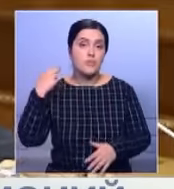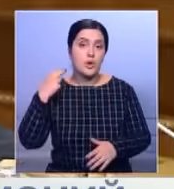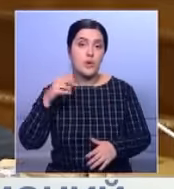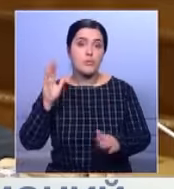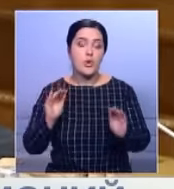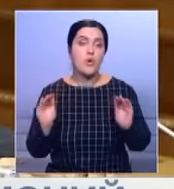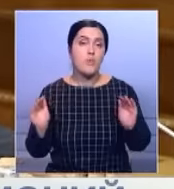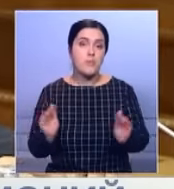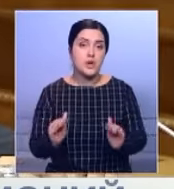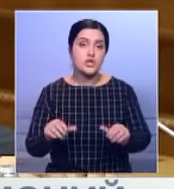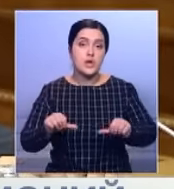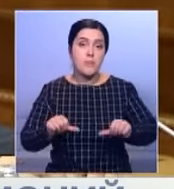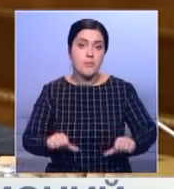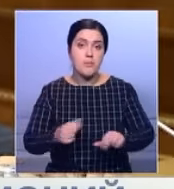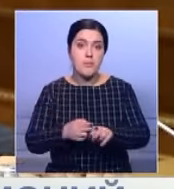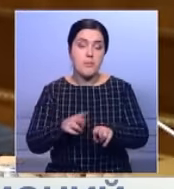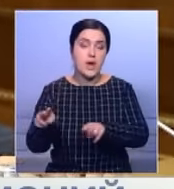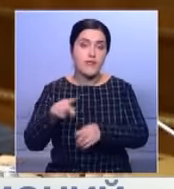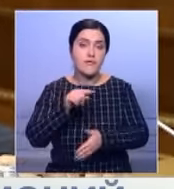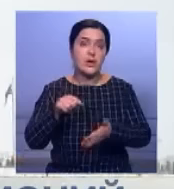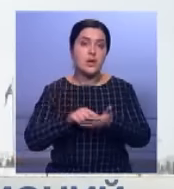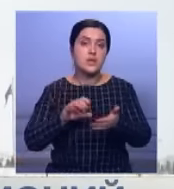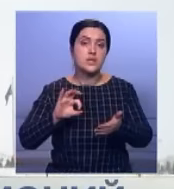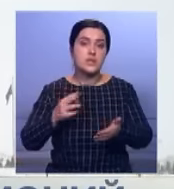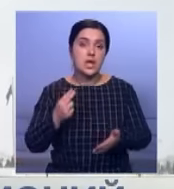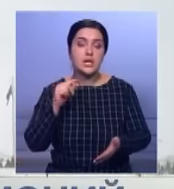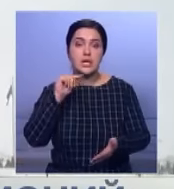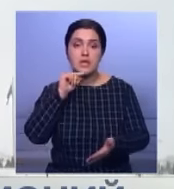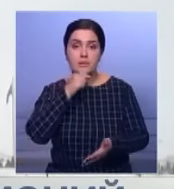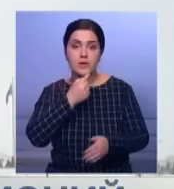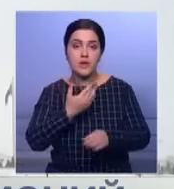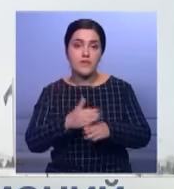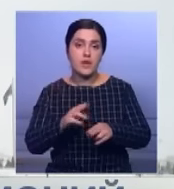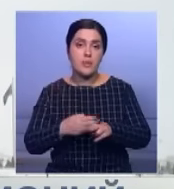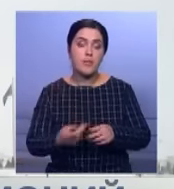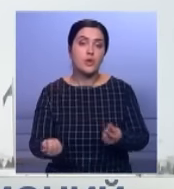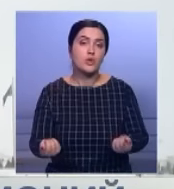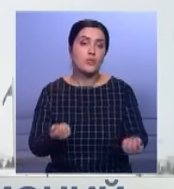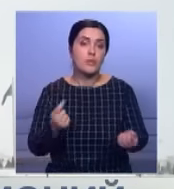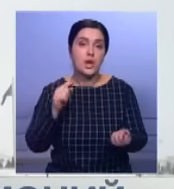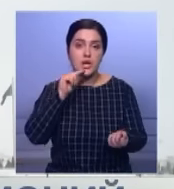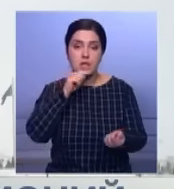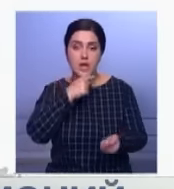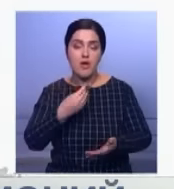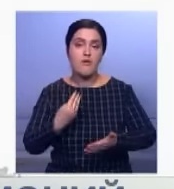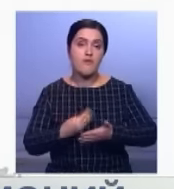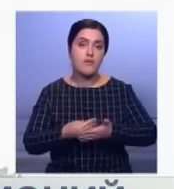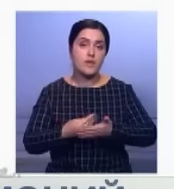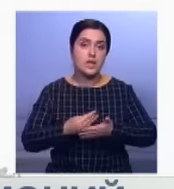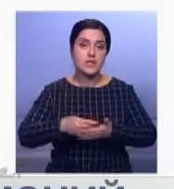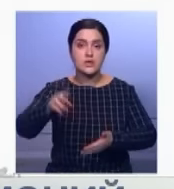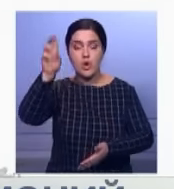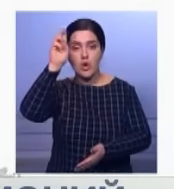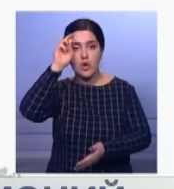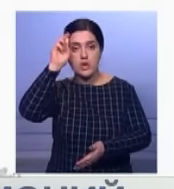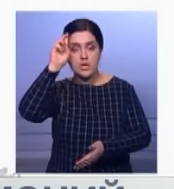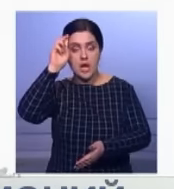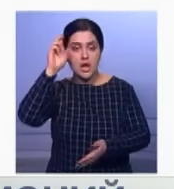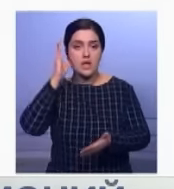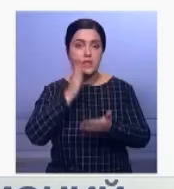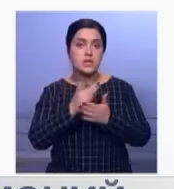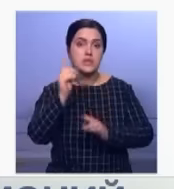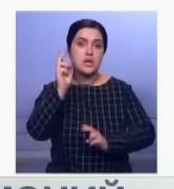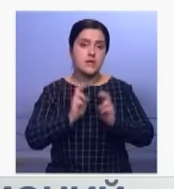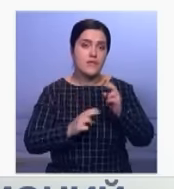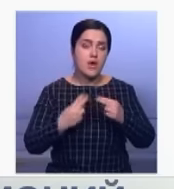станет меньше полномочий, которыми регулируются вопросы социально-экономической сферы. Это управление экономикой, финансами,